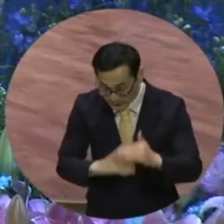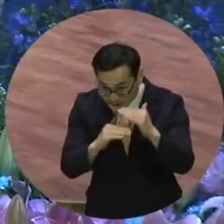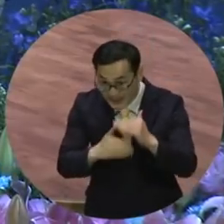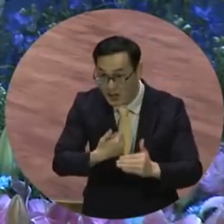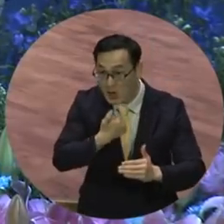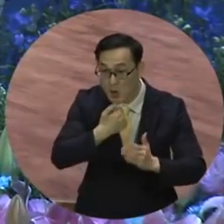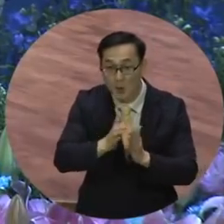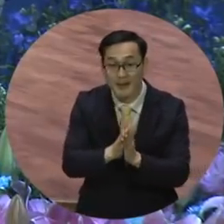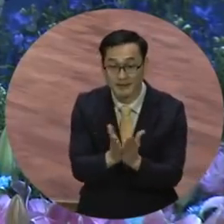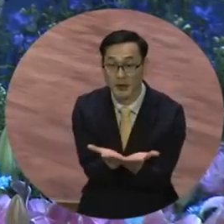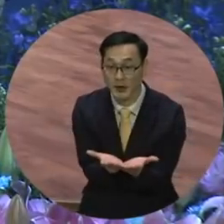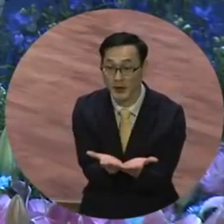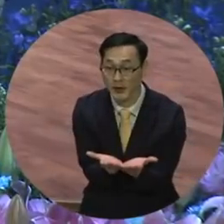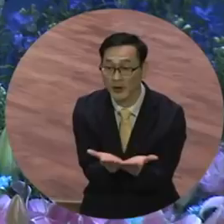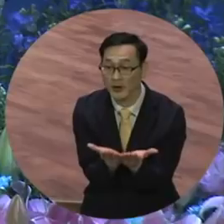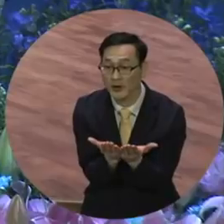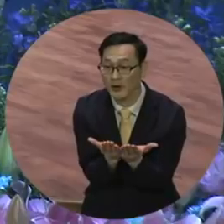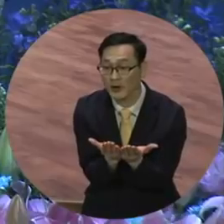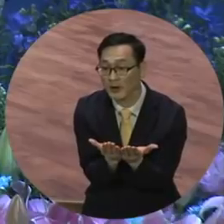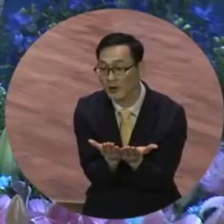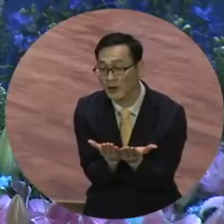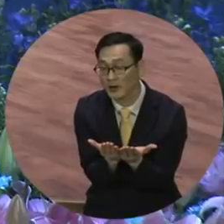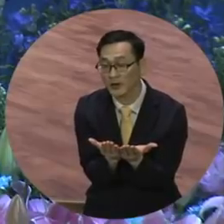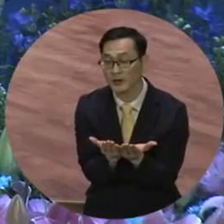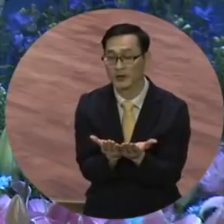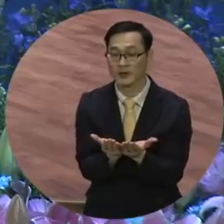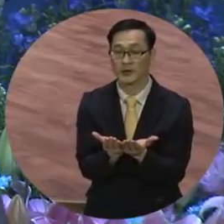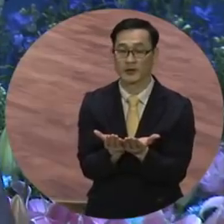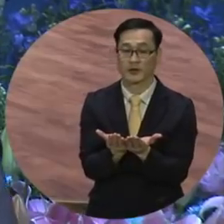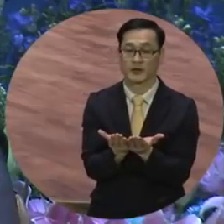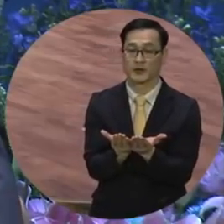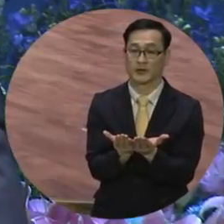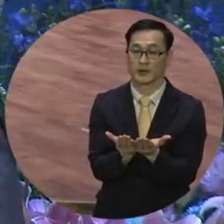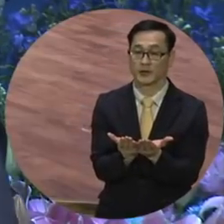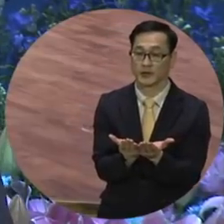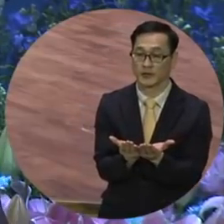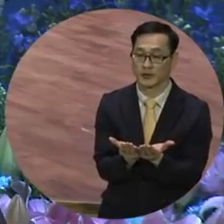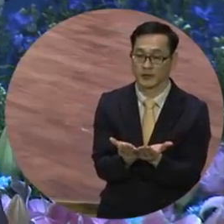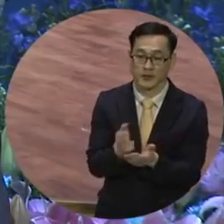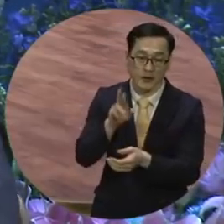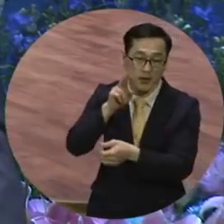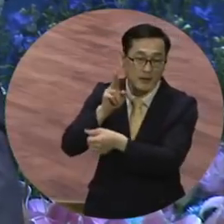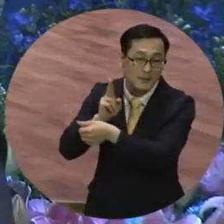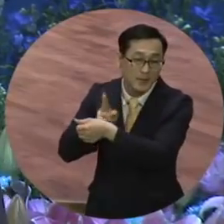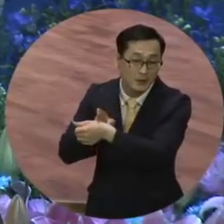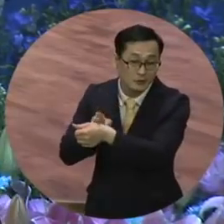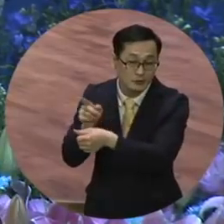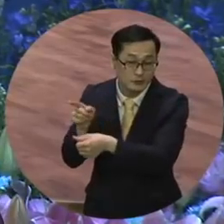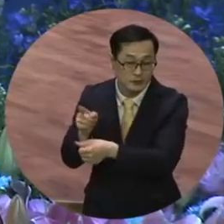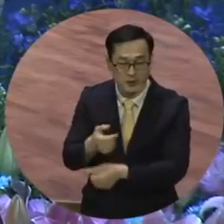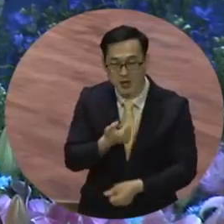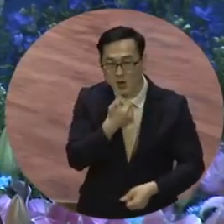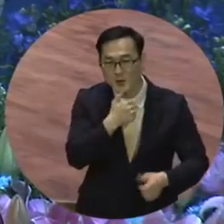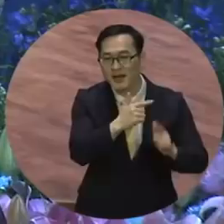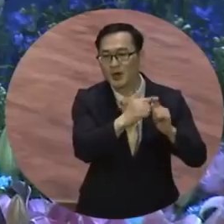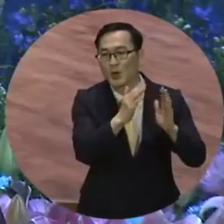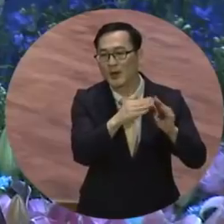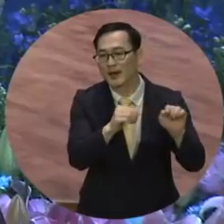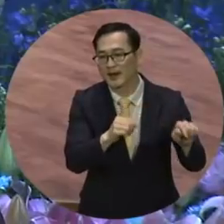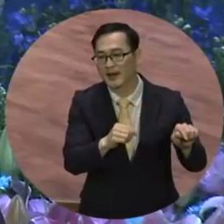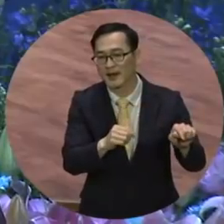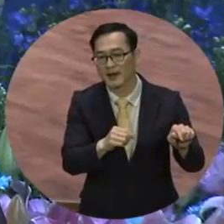로마서 말씀이에요. 이 로마서 말씀을 이 보면은 사도 바울이 로마